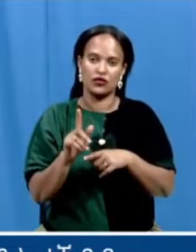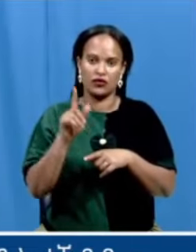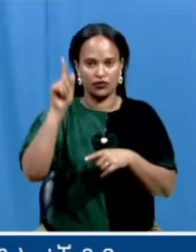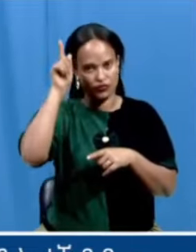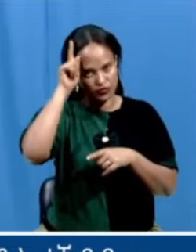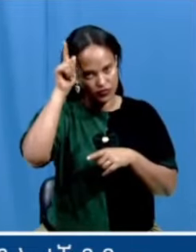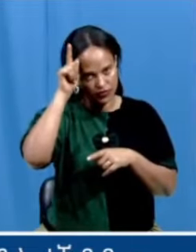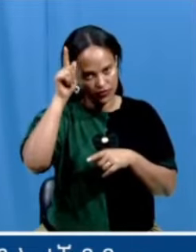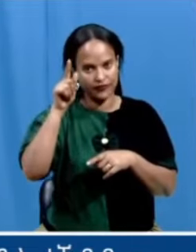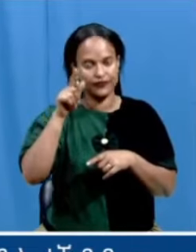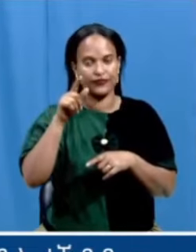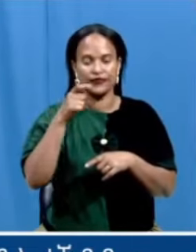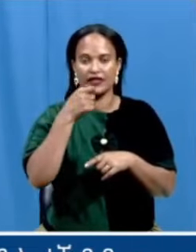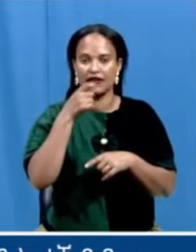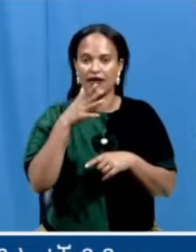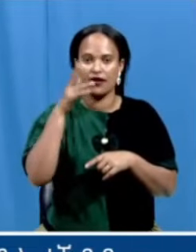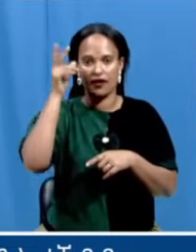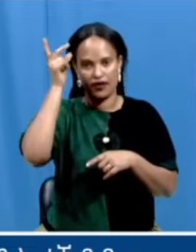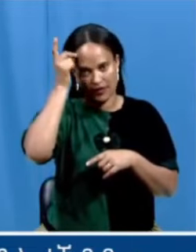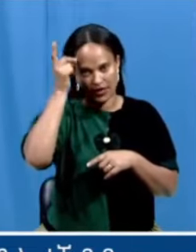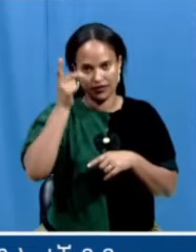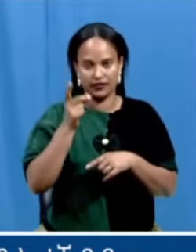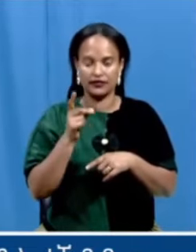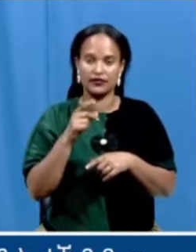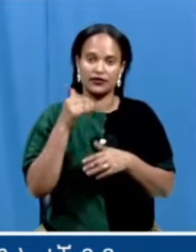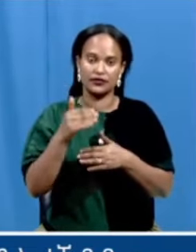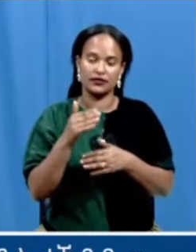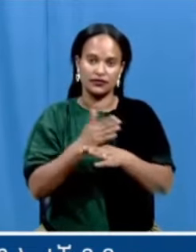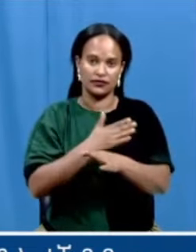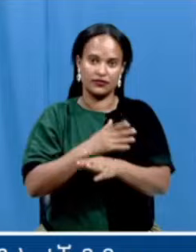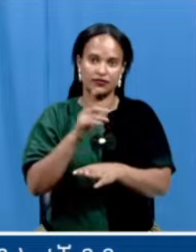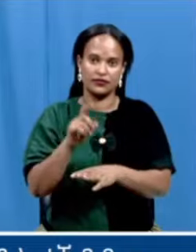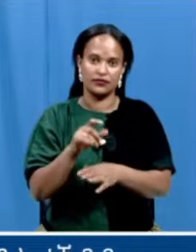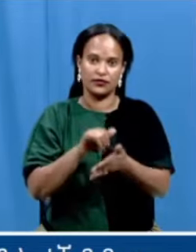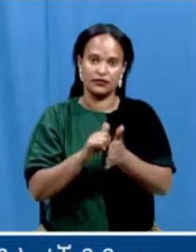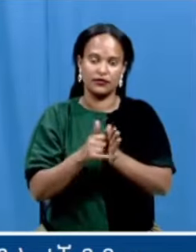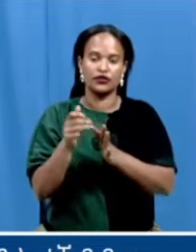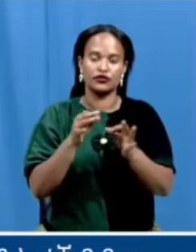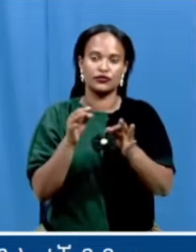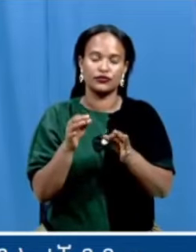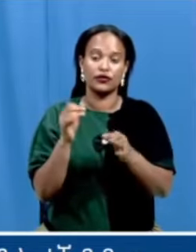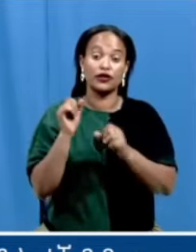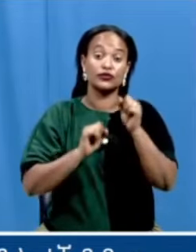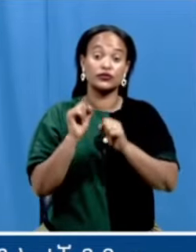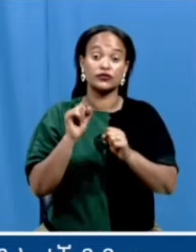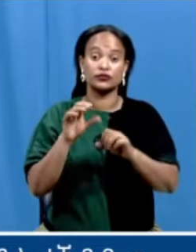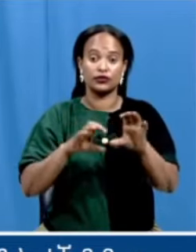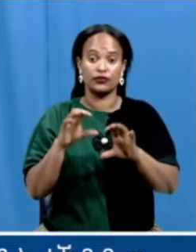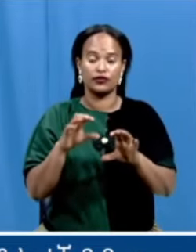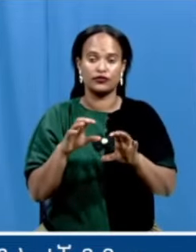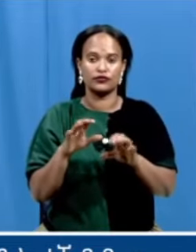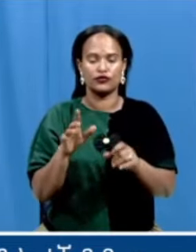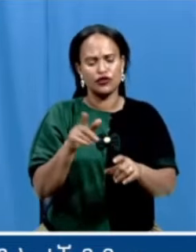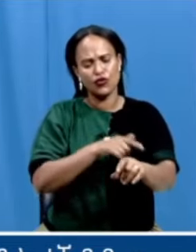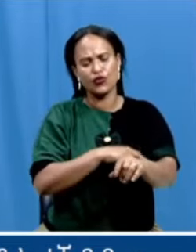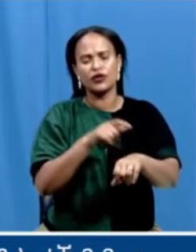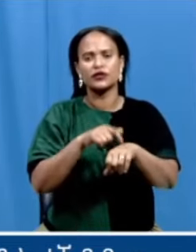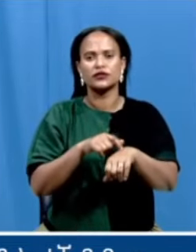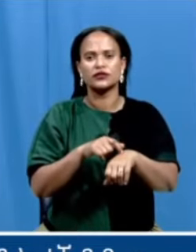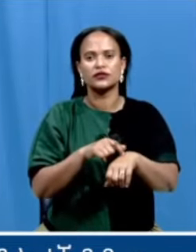ገብረ ዮሃንስን ዳይናት ውድድር የማነ ገብርን ብወገኖም ንቐፃሊ ክእረም ከም ዝግባእ ድማ ይገልፁ። ናይቲ ውድድር ምካያዱ ወረድ ነዊሕ ዝበለ ግዜ